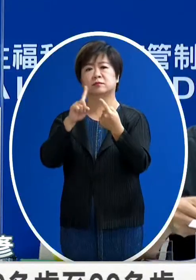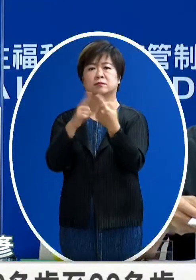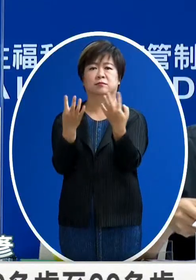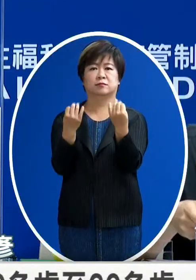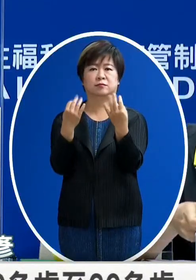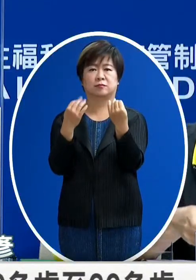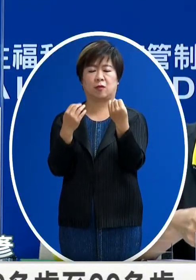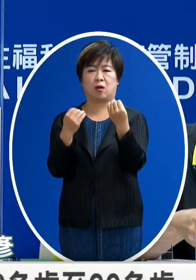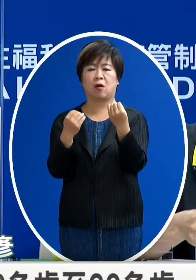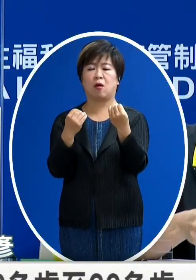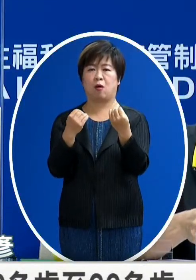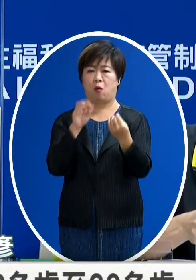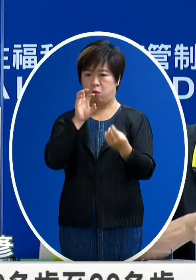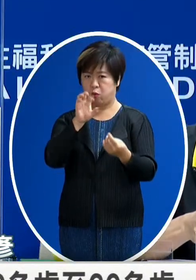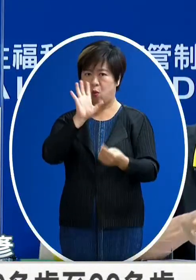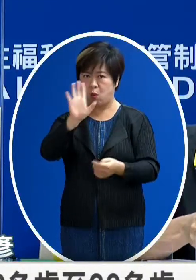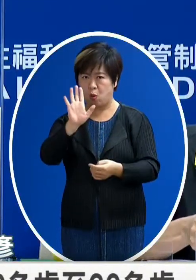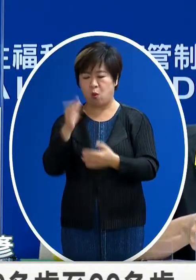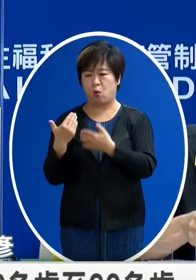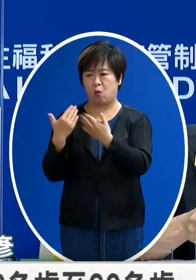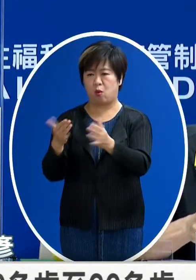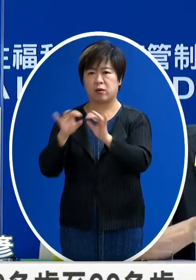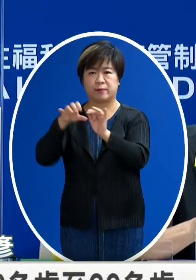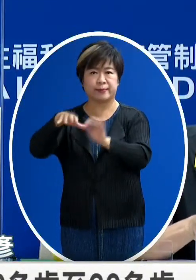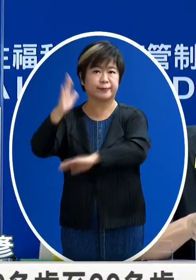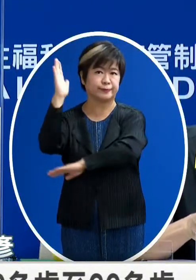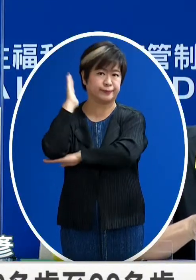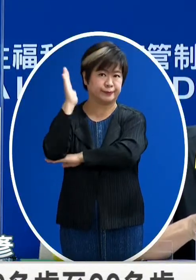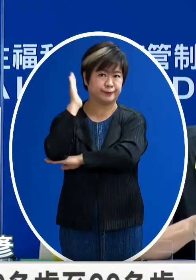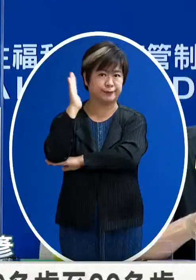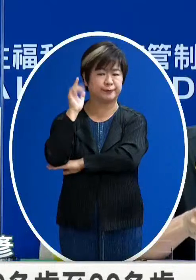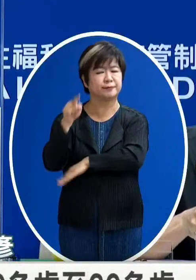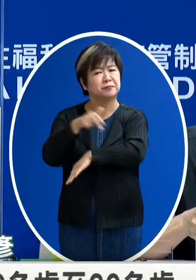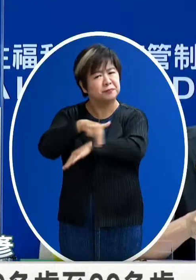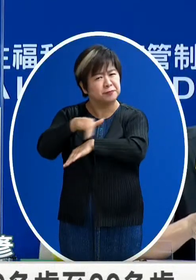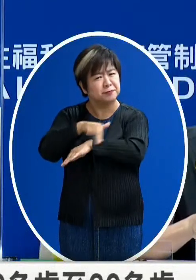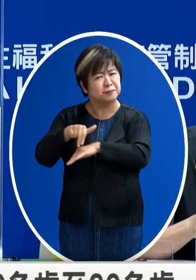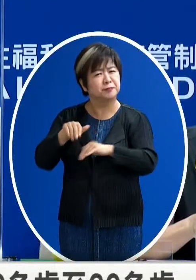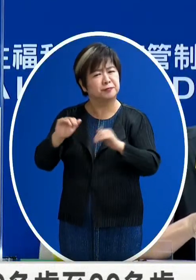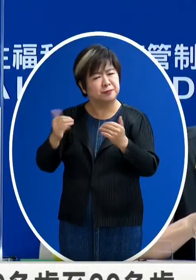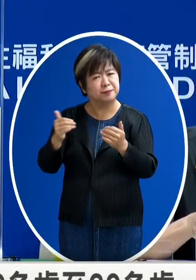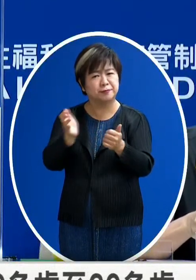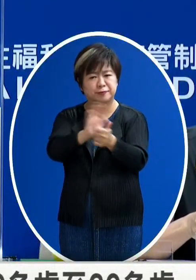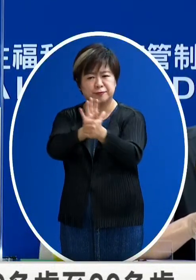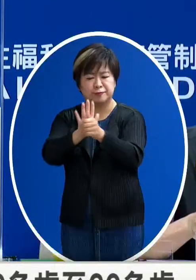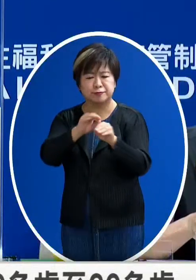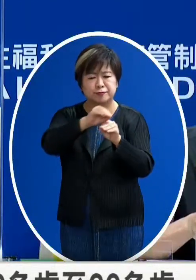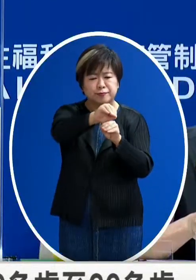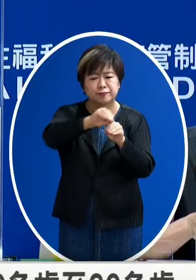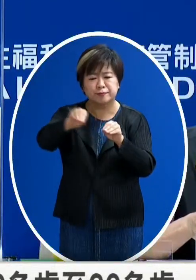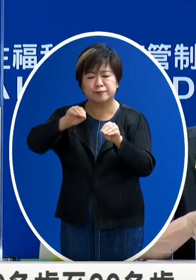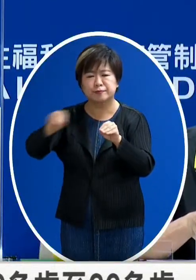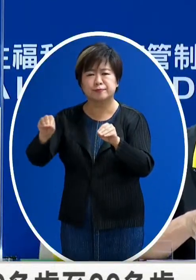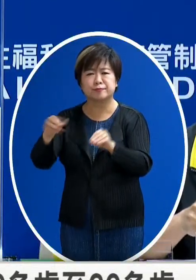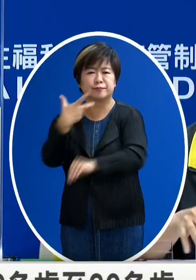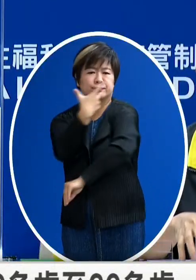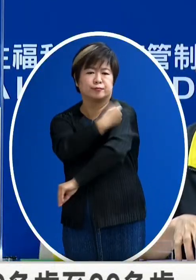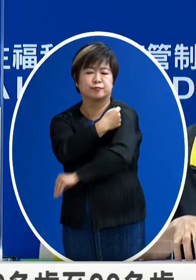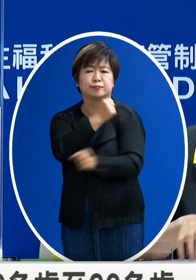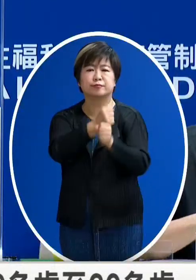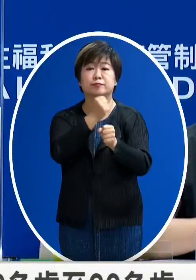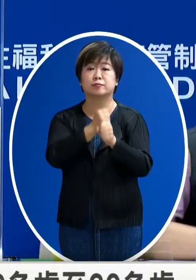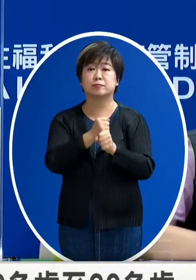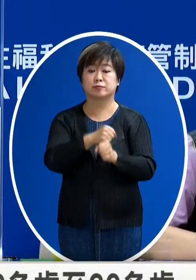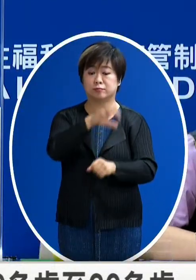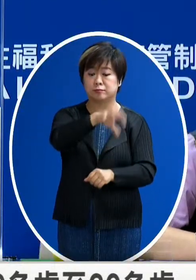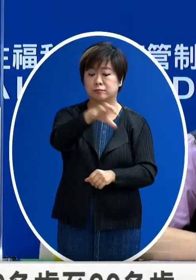数先跑出来，然后给地方政府去作为这个规划接种站的这个量能的安排。